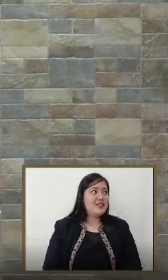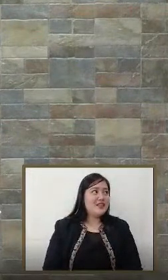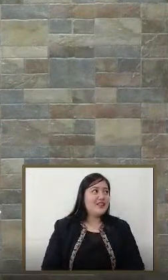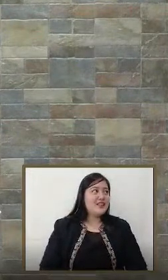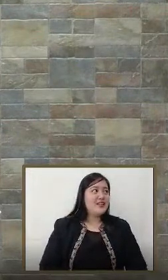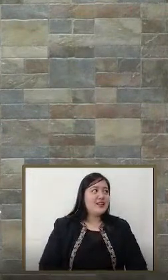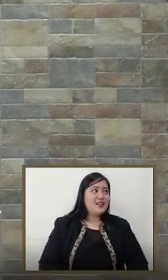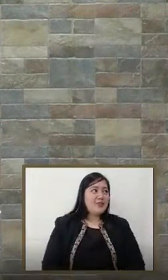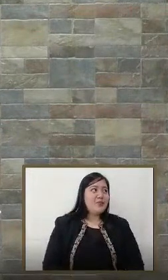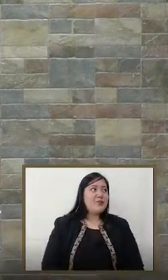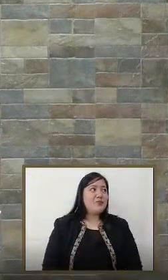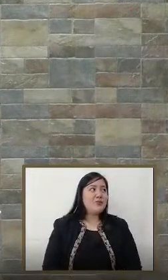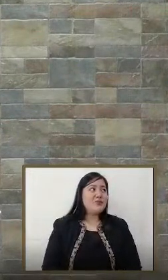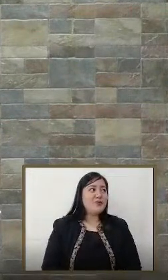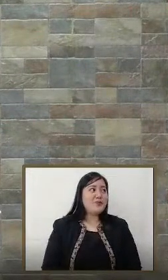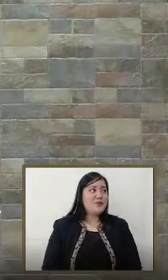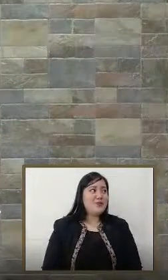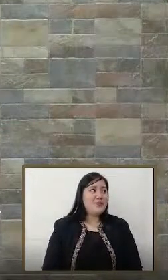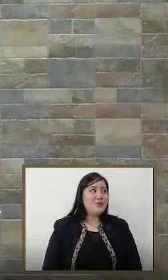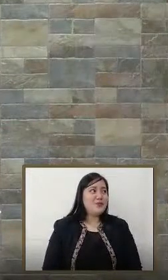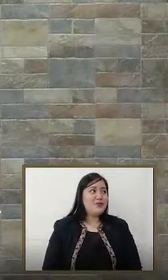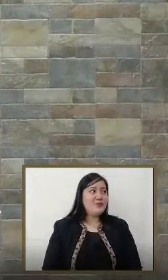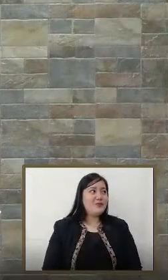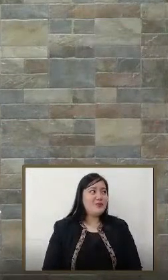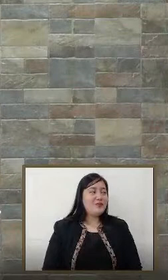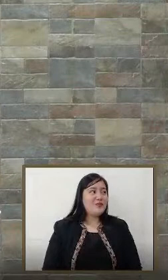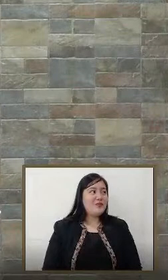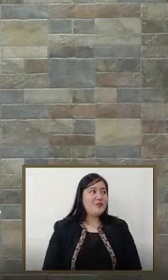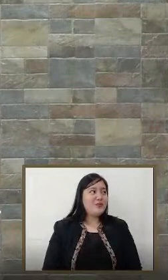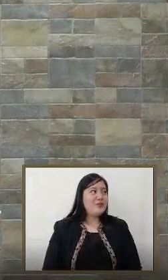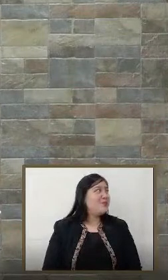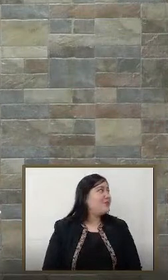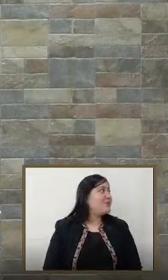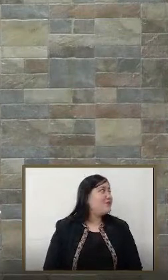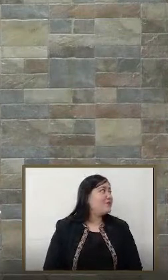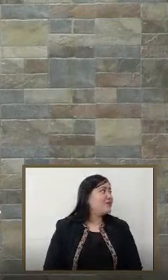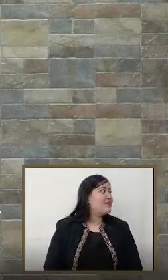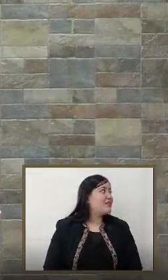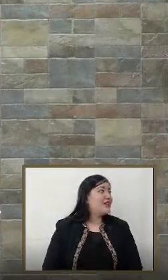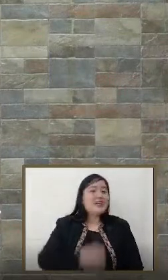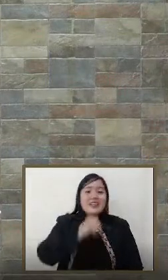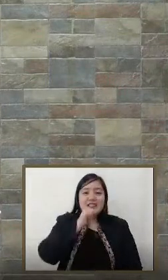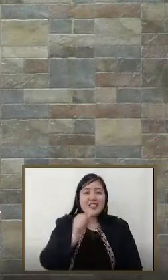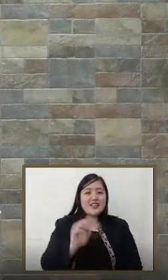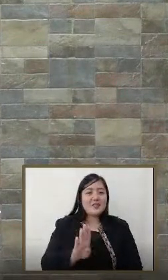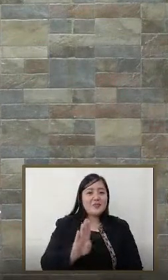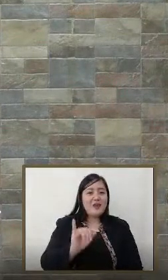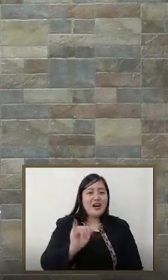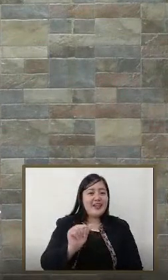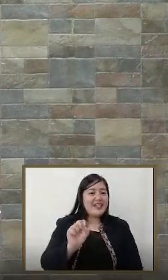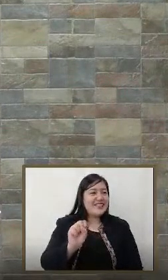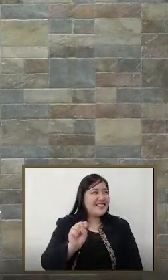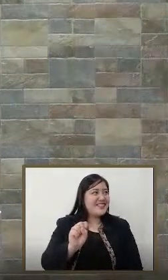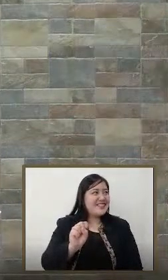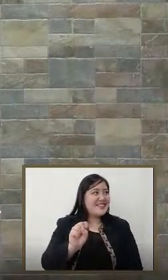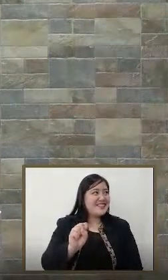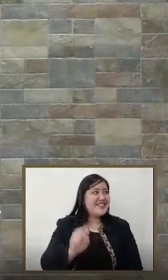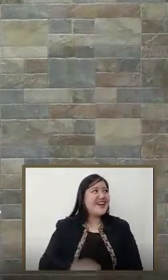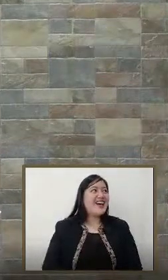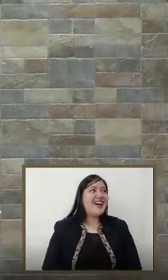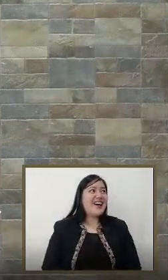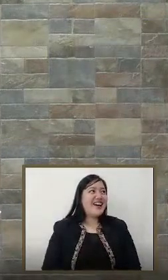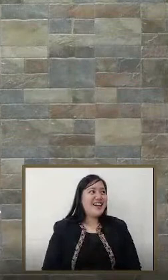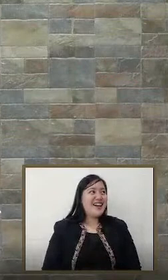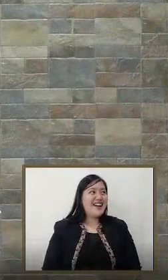That's it. Ganda, di ba? That's wisdom from above. Sino ang ayaw nito? Di ba? Kapatid, kaya titignan